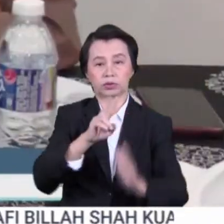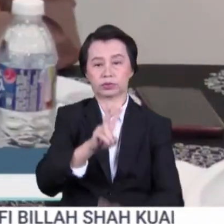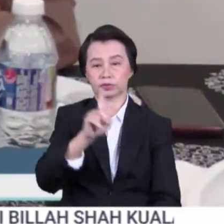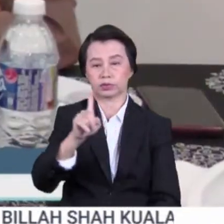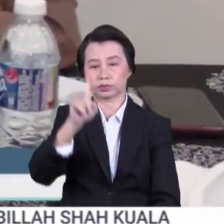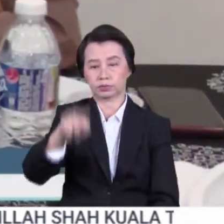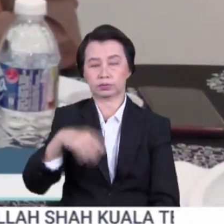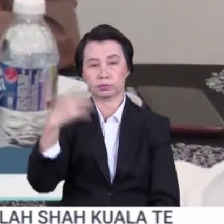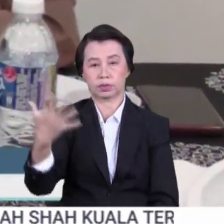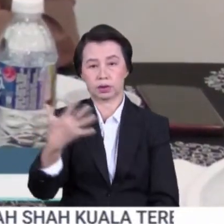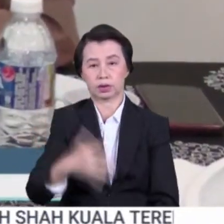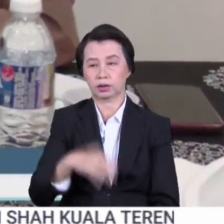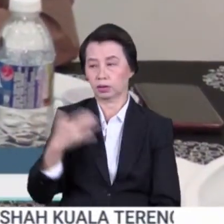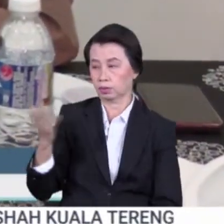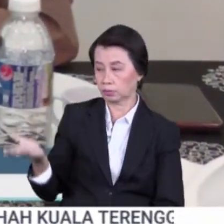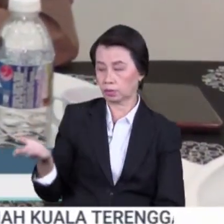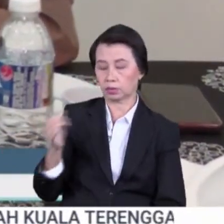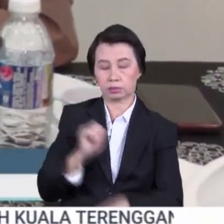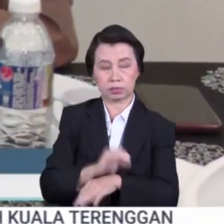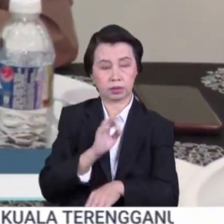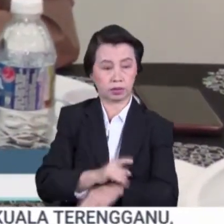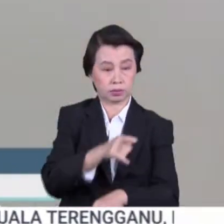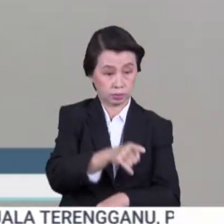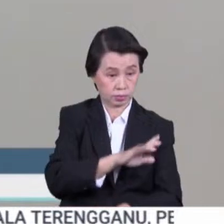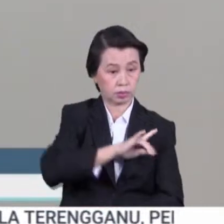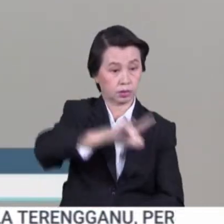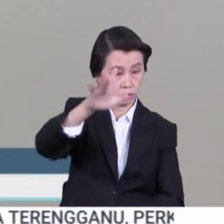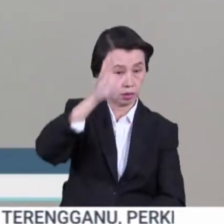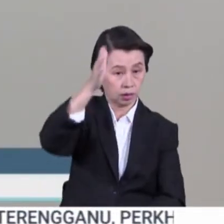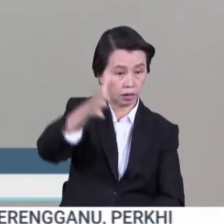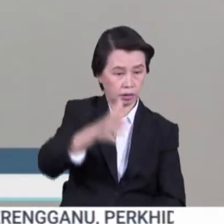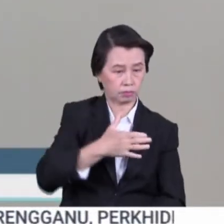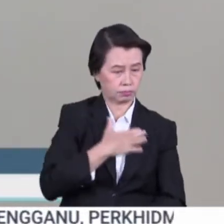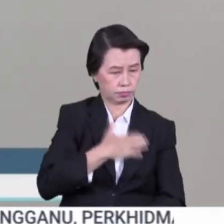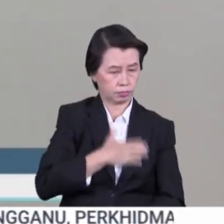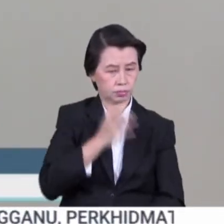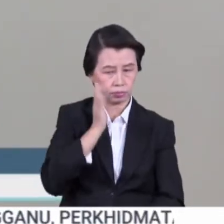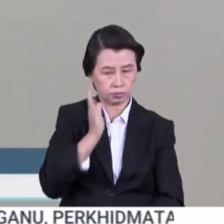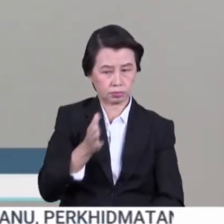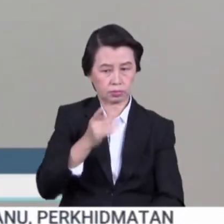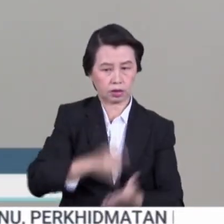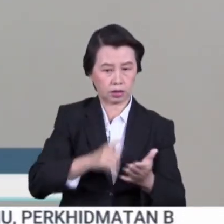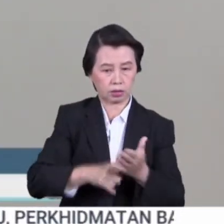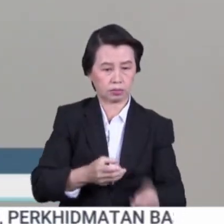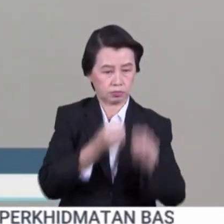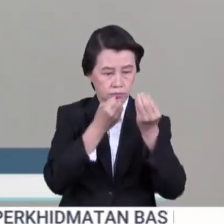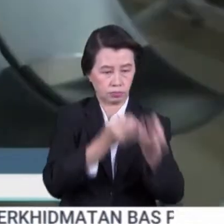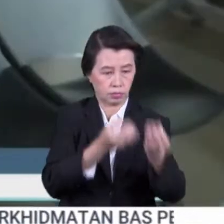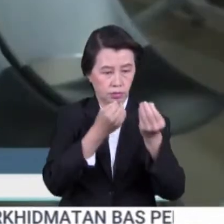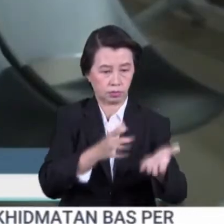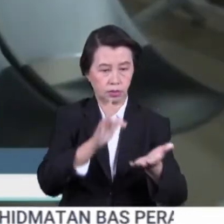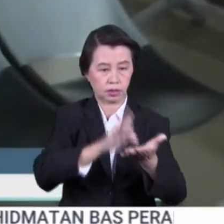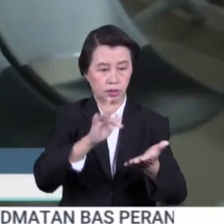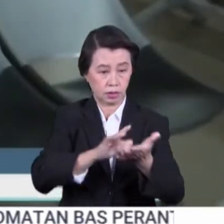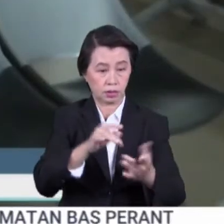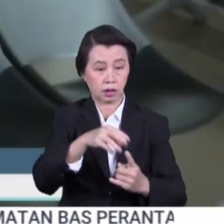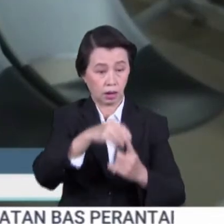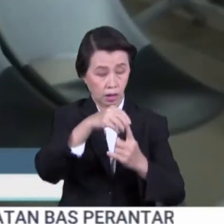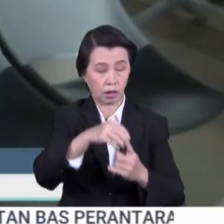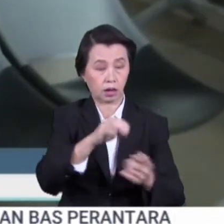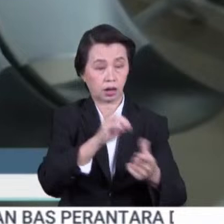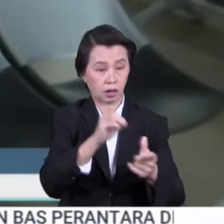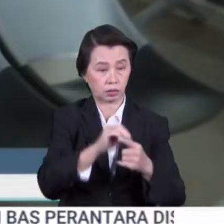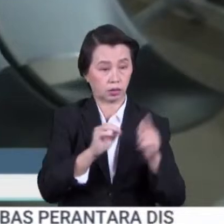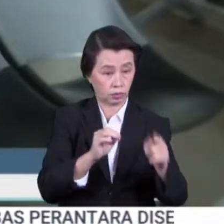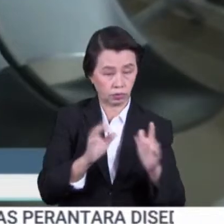Mei ini. Beliau turut menasihati bakal jemaah agar mengambil perhatian mengenai sebarang pemakluman aplikasi khas atau menghubungi